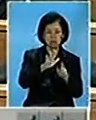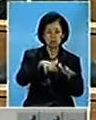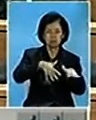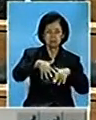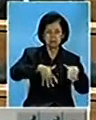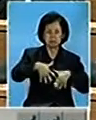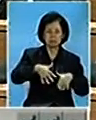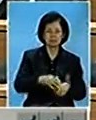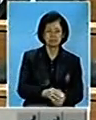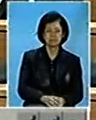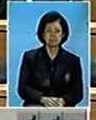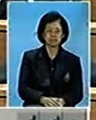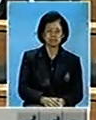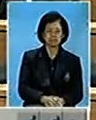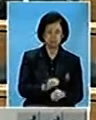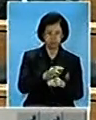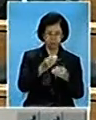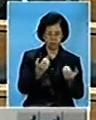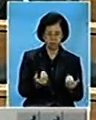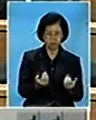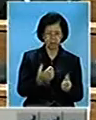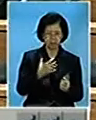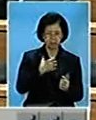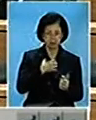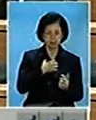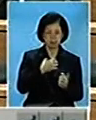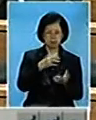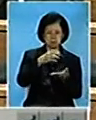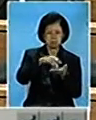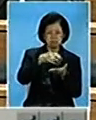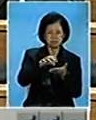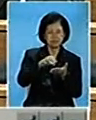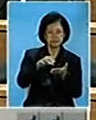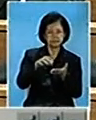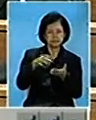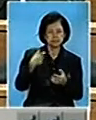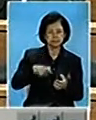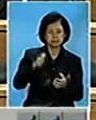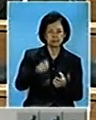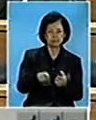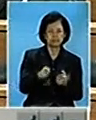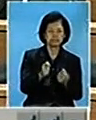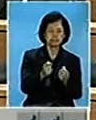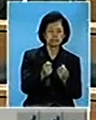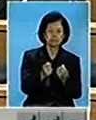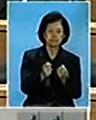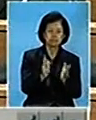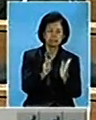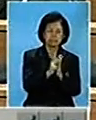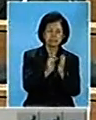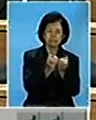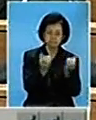ประธานที่เคารพฉะนั้นวันนี้จึงอยากจะกราบเรียนไปยังศาลรัฐธรรมนูญว่าให้ท่านได้เคร่ง